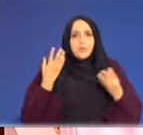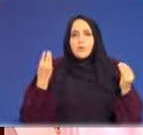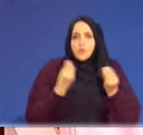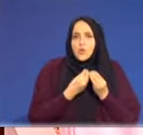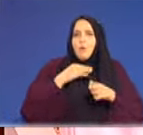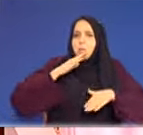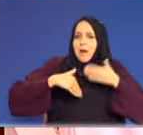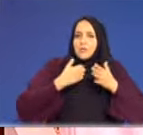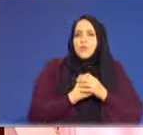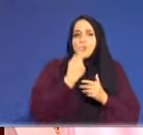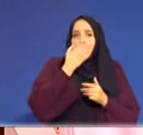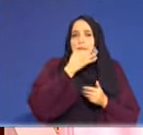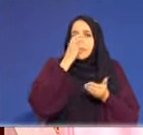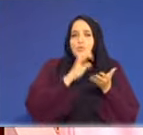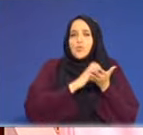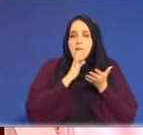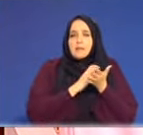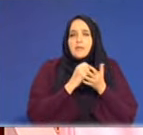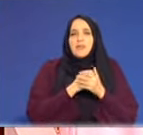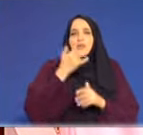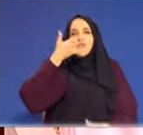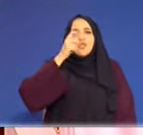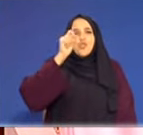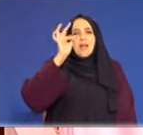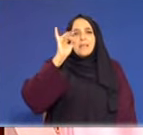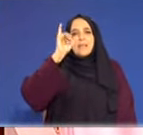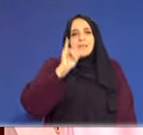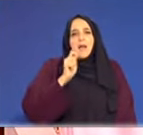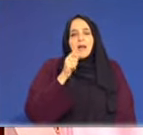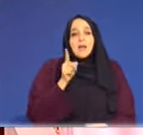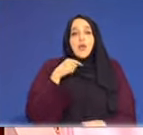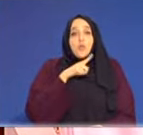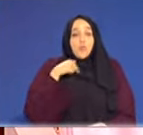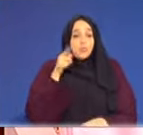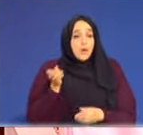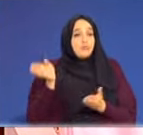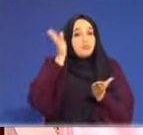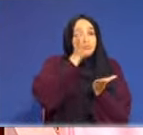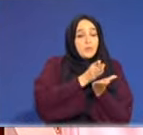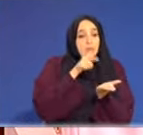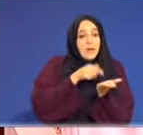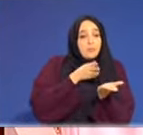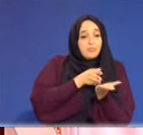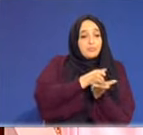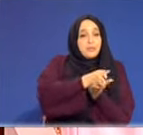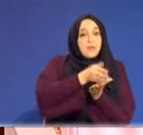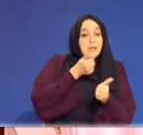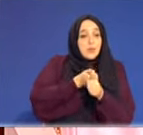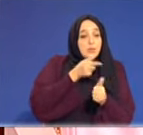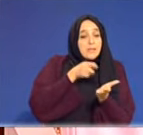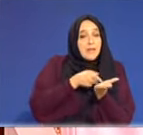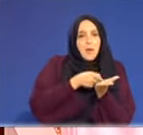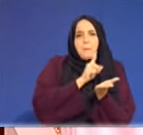الشريعة. ربنا قال في سورة الجاثية في الآية 18: ثم جعلناك على شريعة من الأمر فاتبعها ولا تتبع